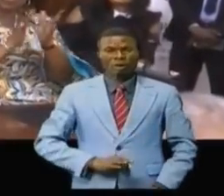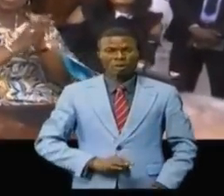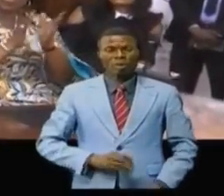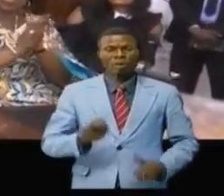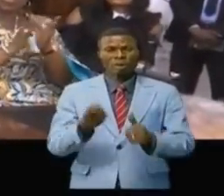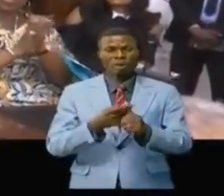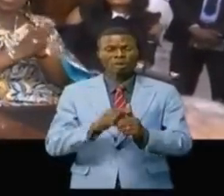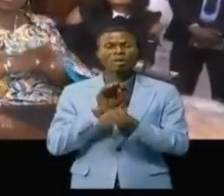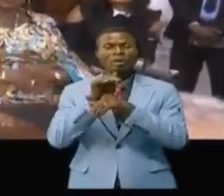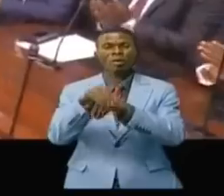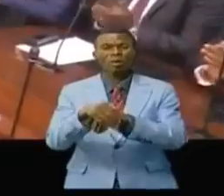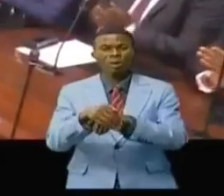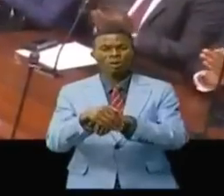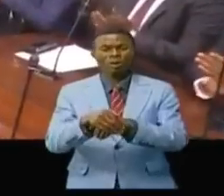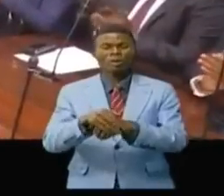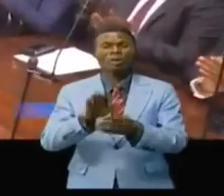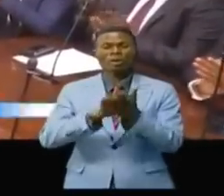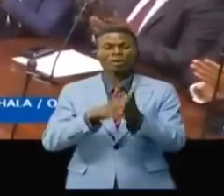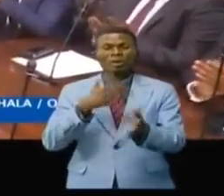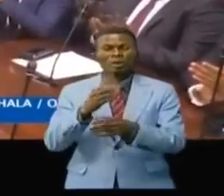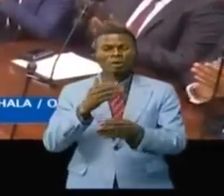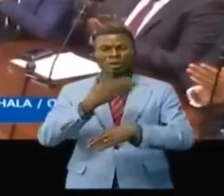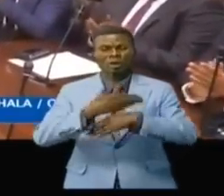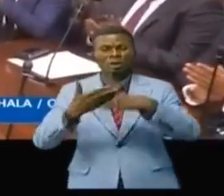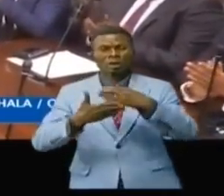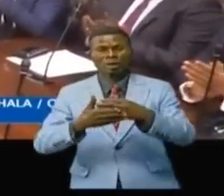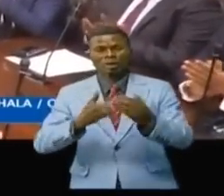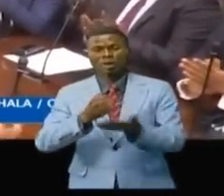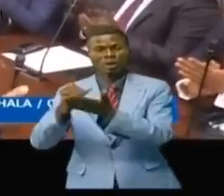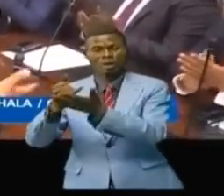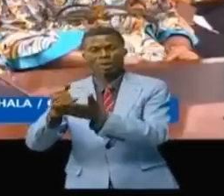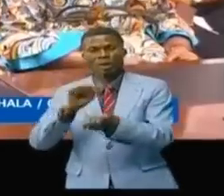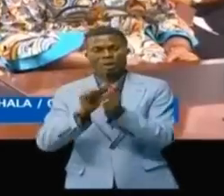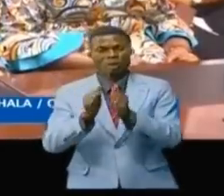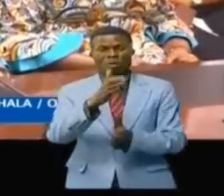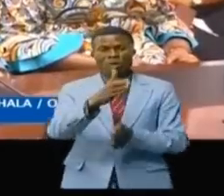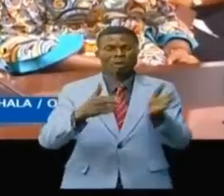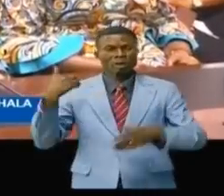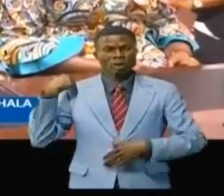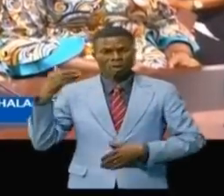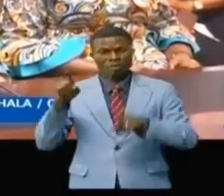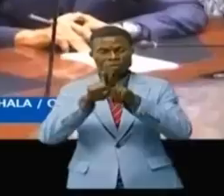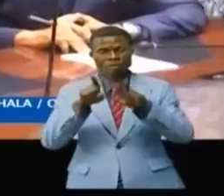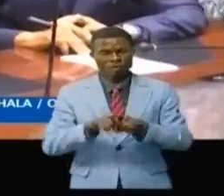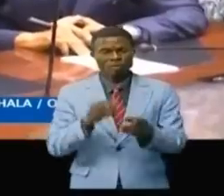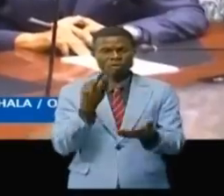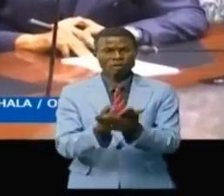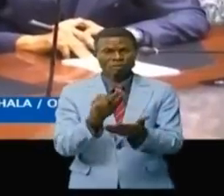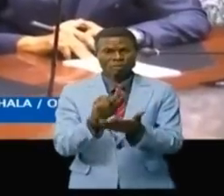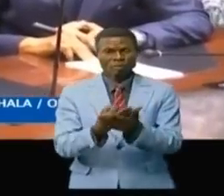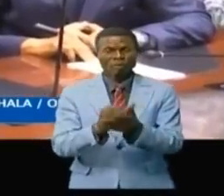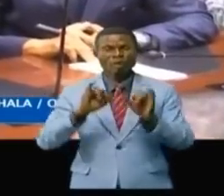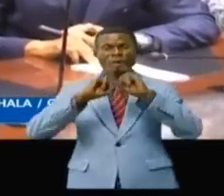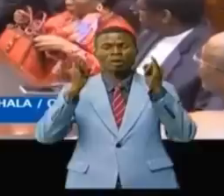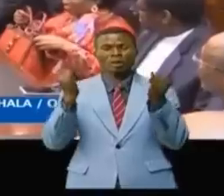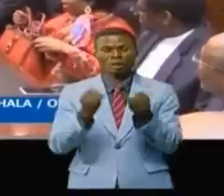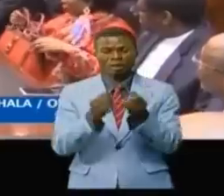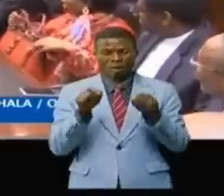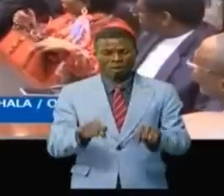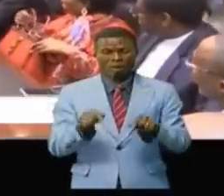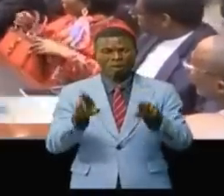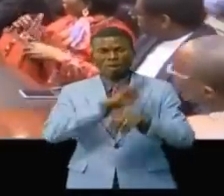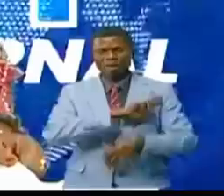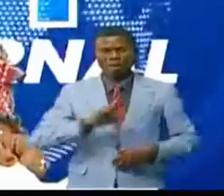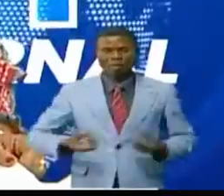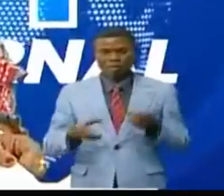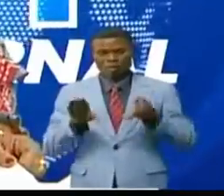en contribuant dans la réalisation des investissements pour les comptes du Trésor public et du financement de l'industrie locale en